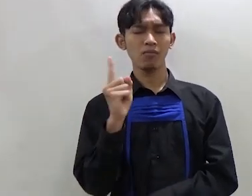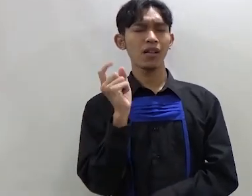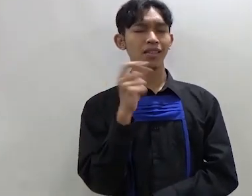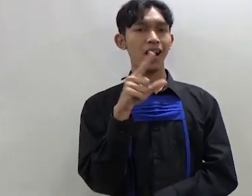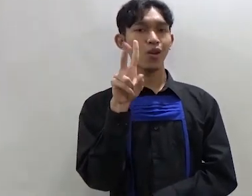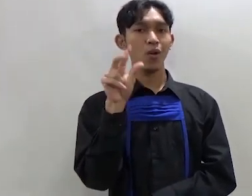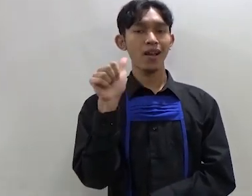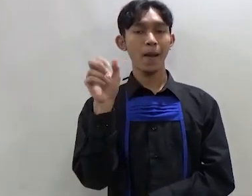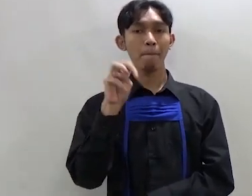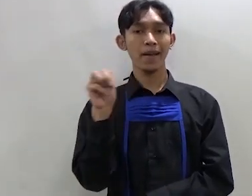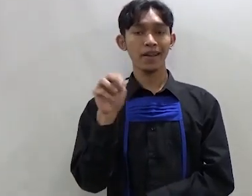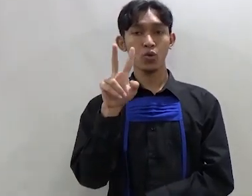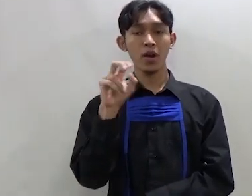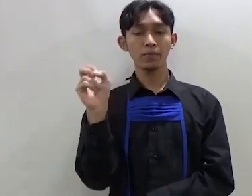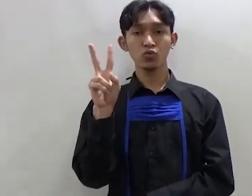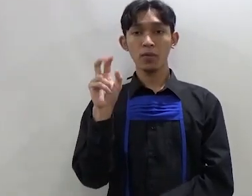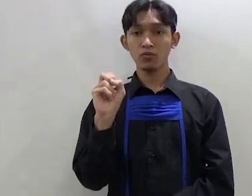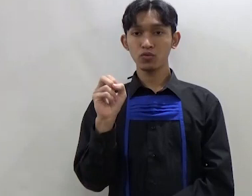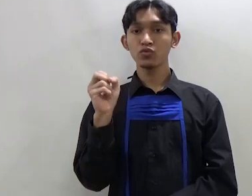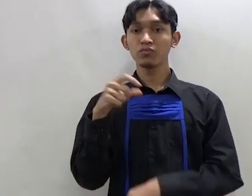1.038 orang negatif